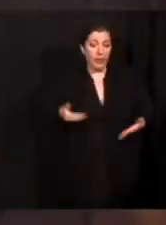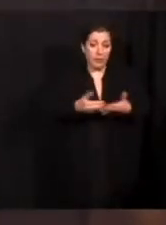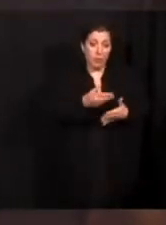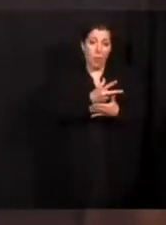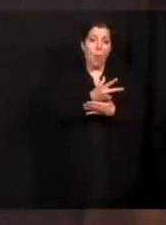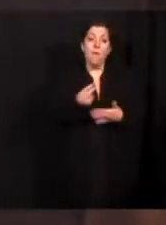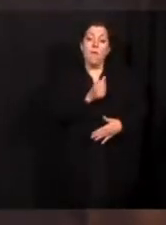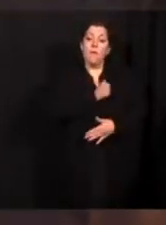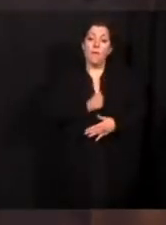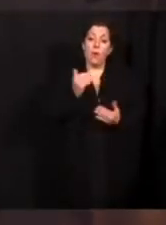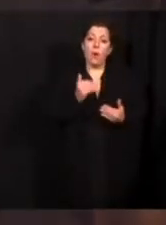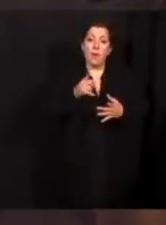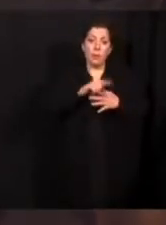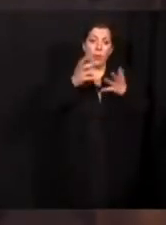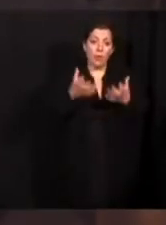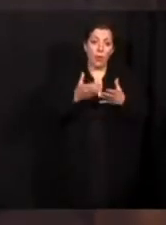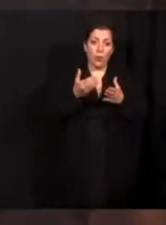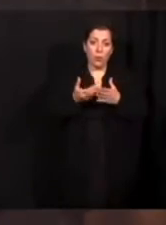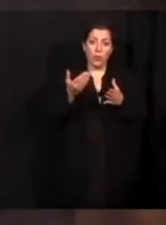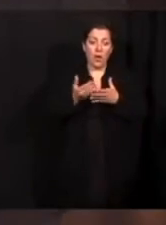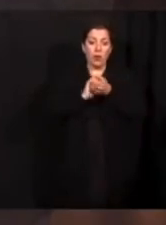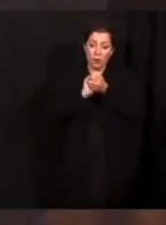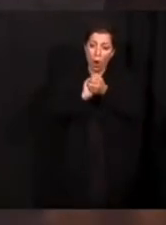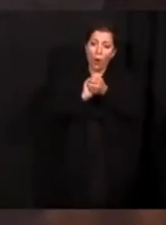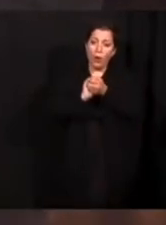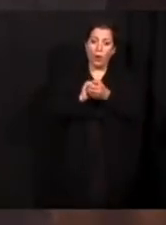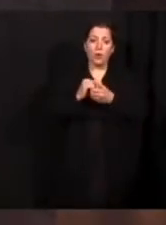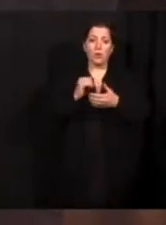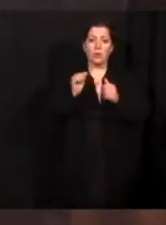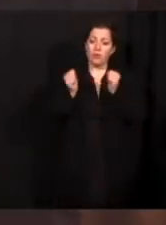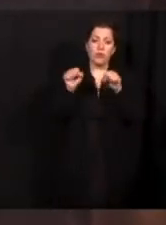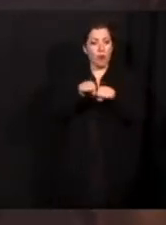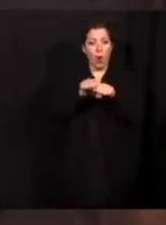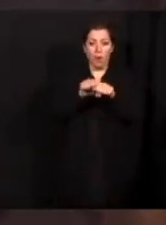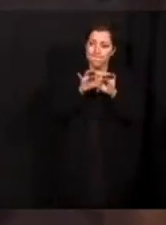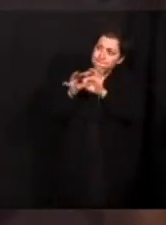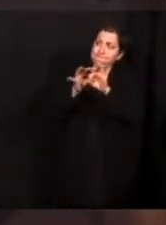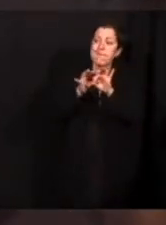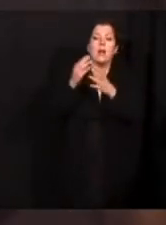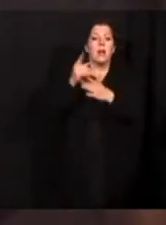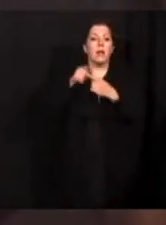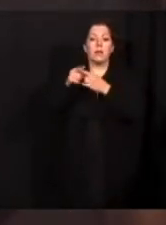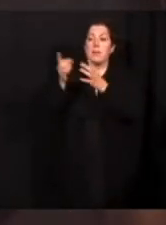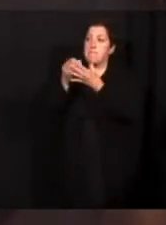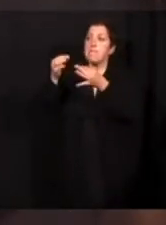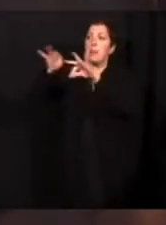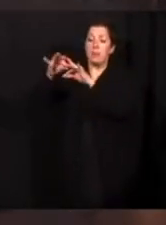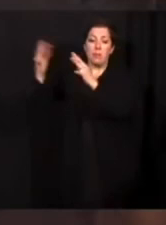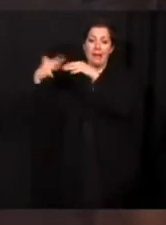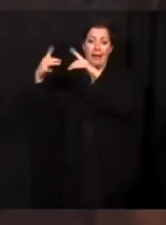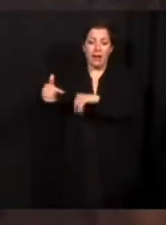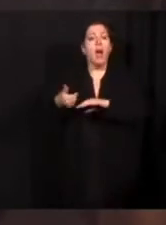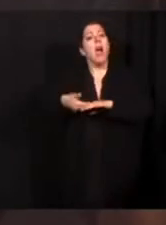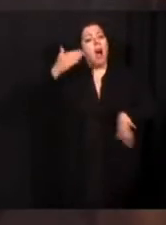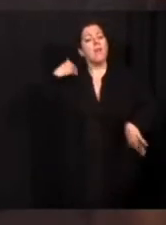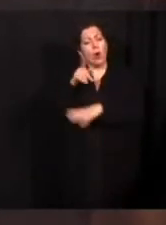gravité, adresser un mot de soutien sororal aux femmes en Ukraine, au peuple en guerre. Les femmes qui étaient déjà victimes